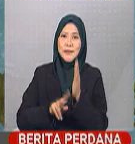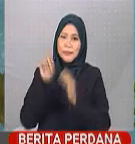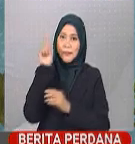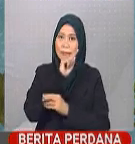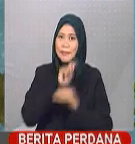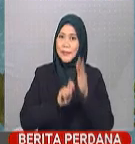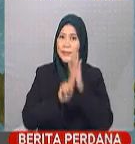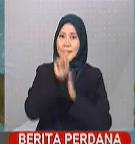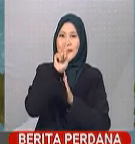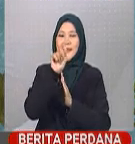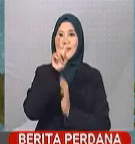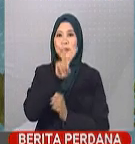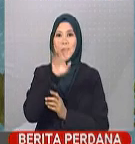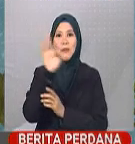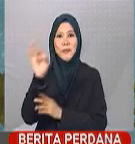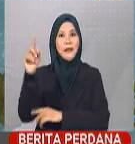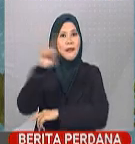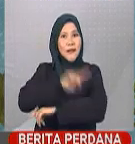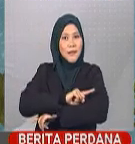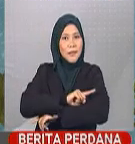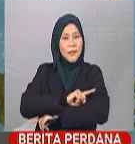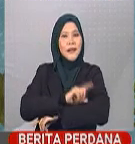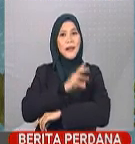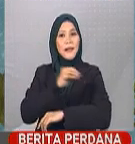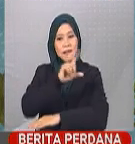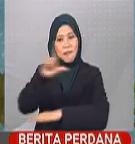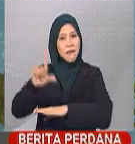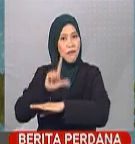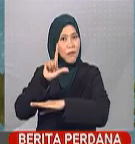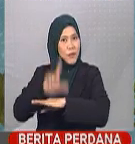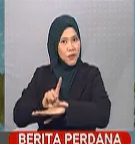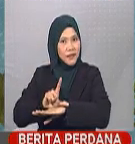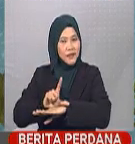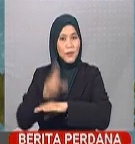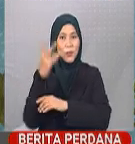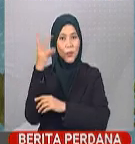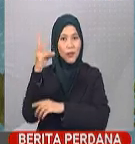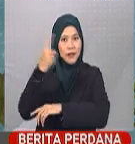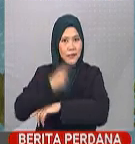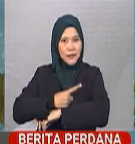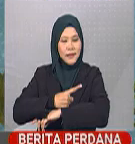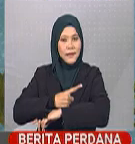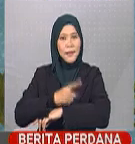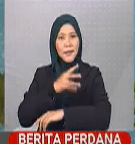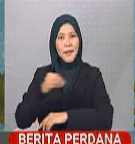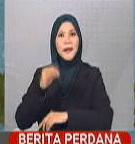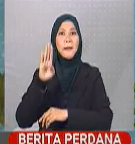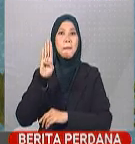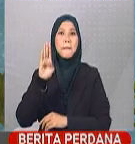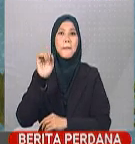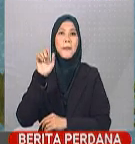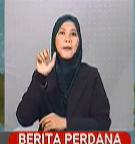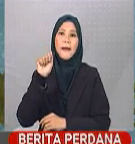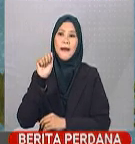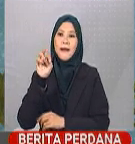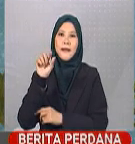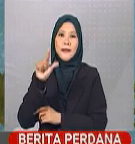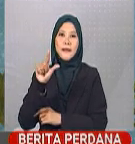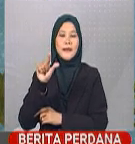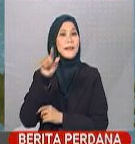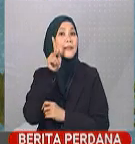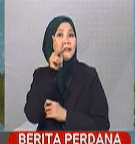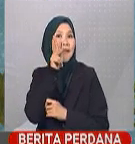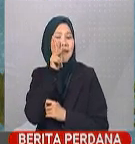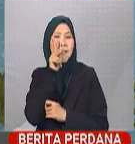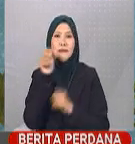setakat ini selama 29 hari, diikuti dengan Langkawi 17 hari dan juga di sekitar Baling, Kedah selama 15 hari